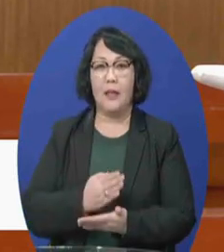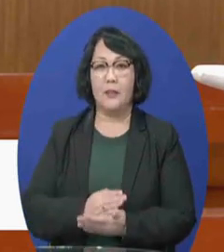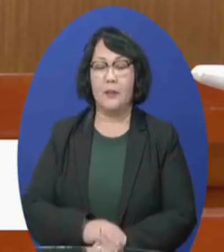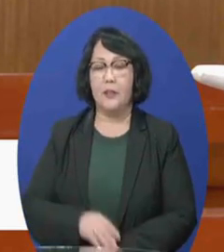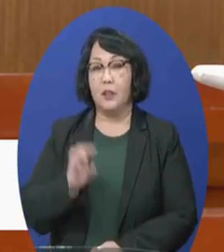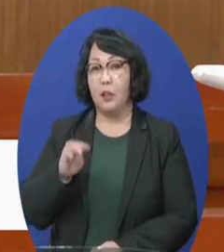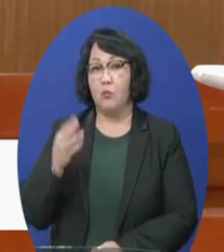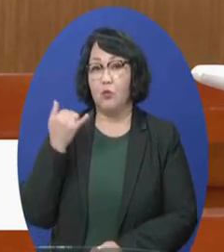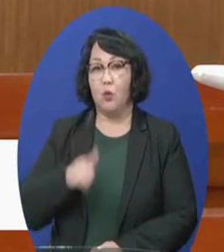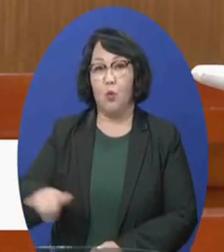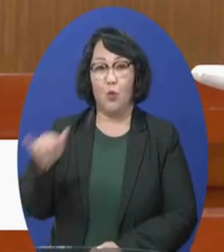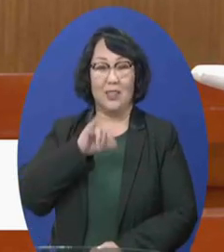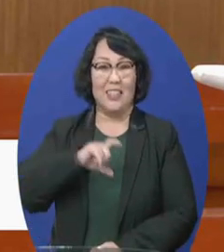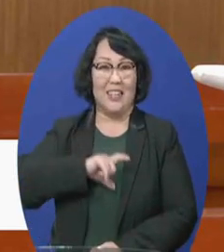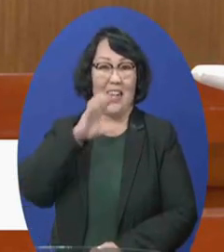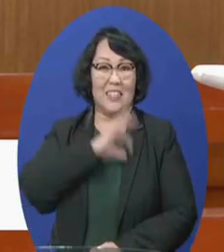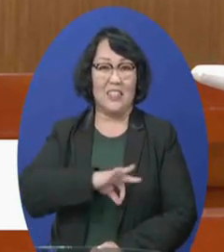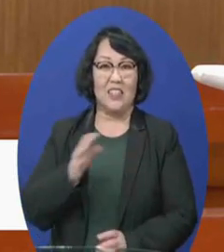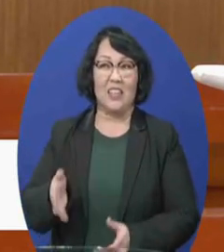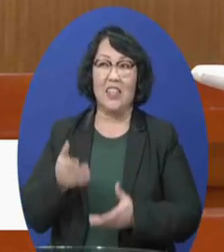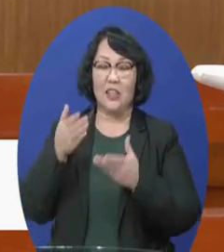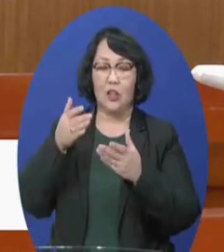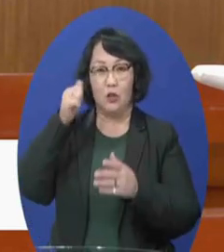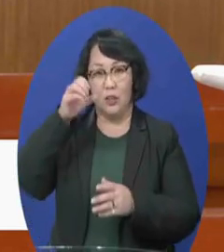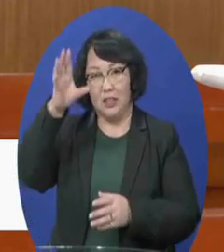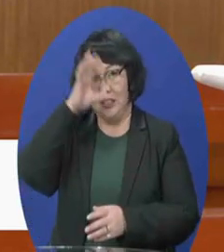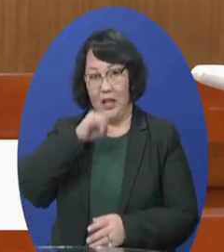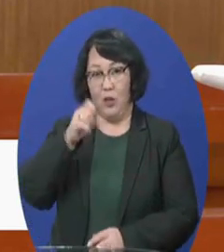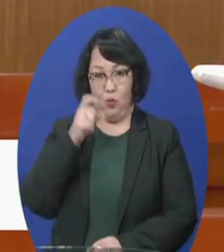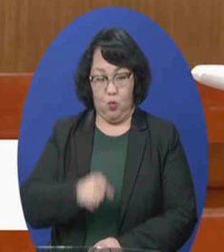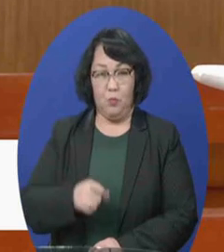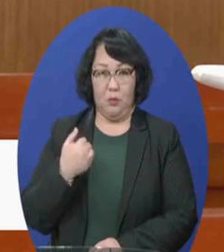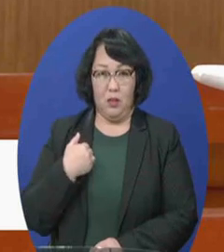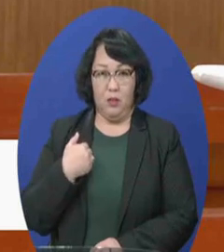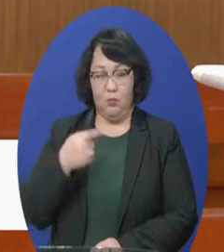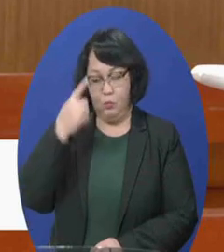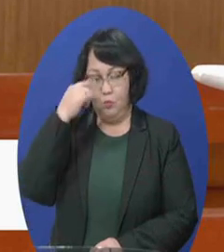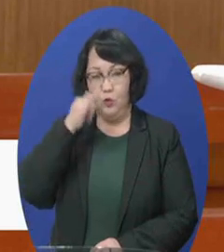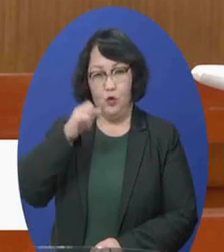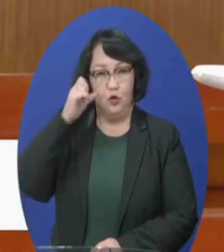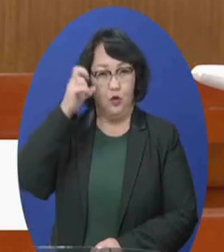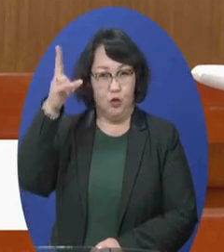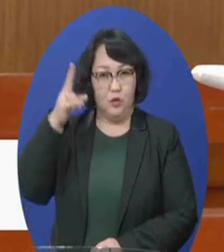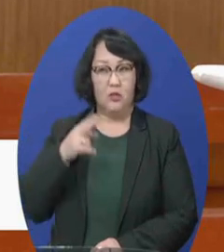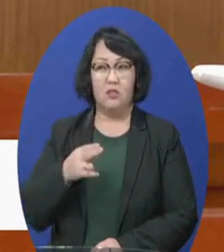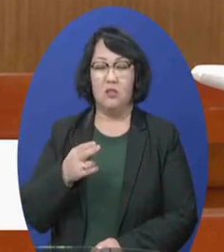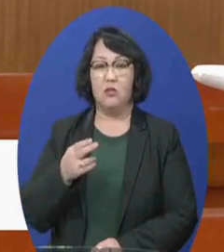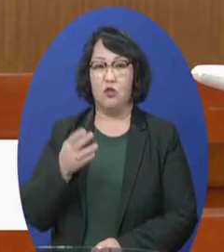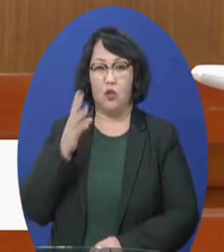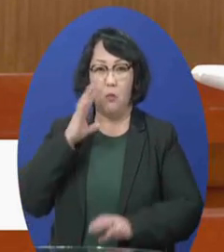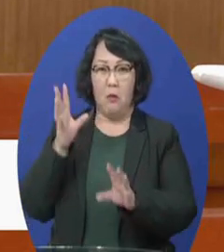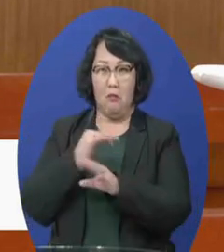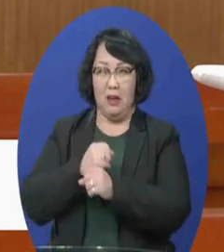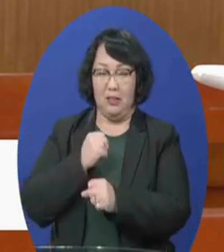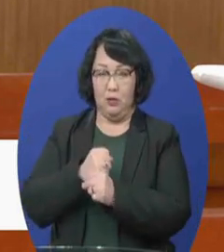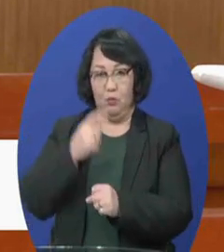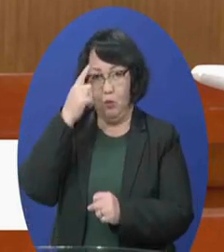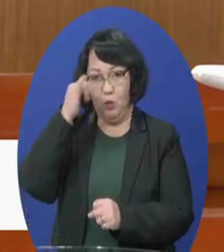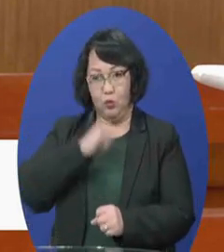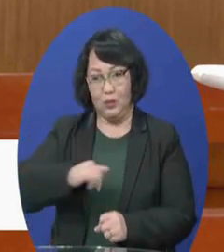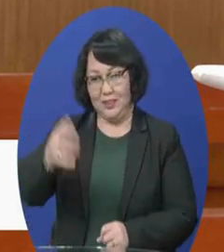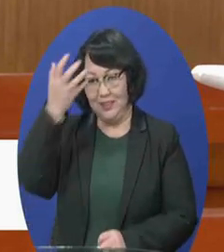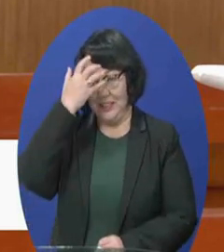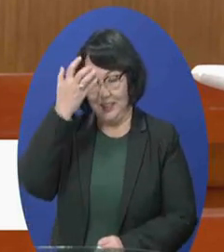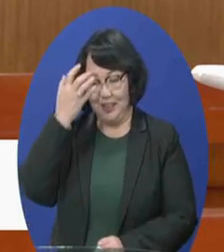Тэгм учраас би улсынхаа их ашиг дээдлдэг ерөнхий сайдын хувьд Монгол Улсын ерөнхийлөгчдийн институт, Монгол Улсын засгийн газар гэсэн энэ хоёр